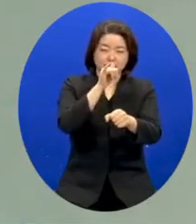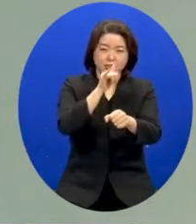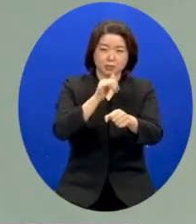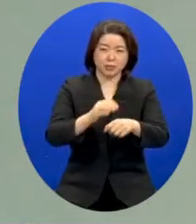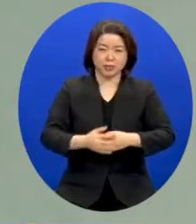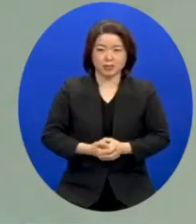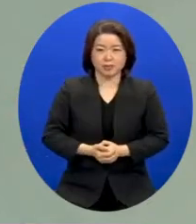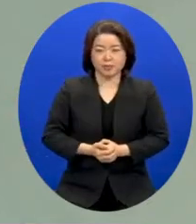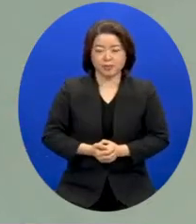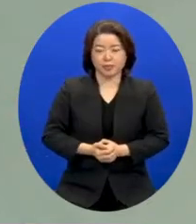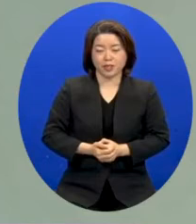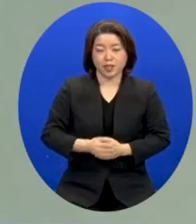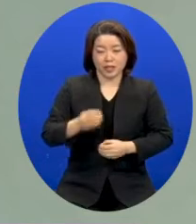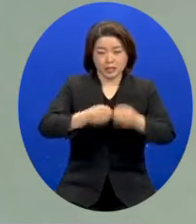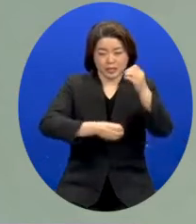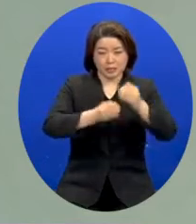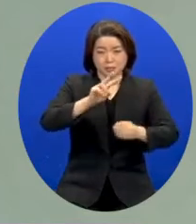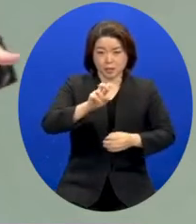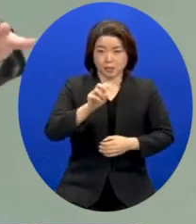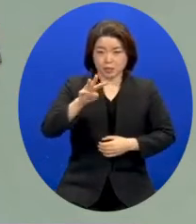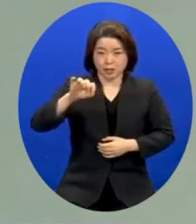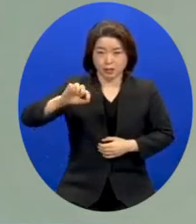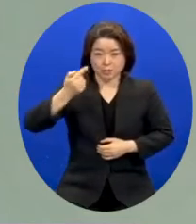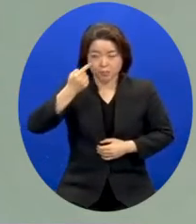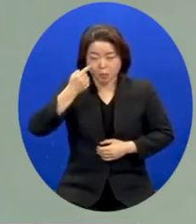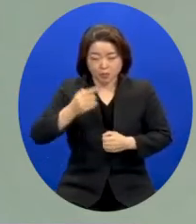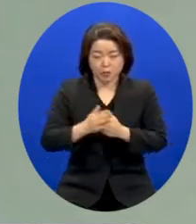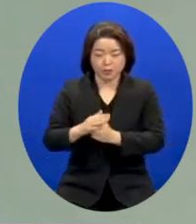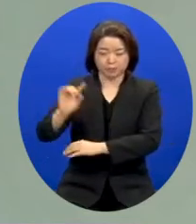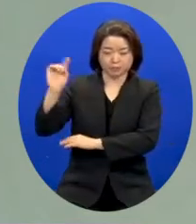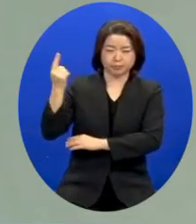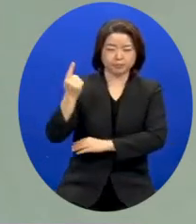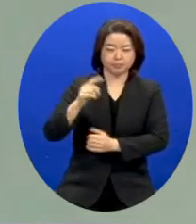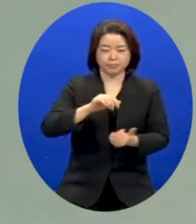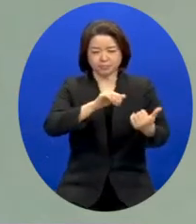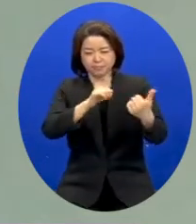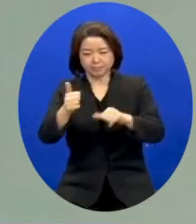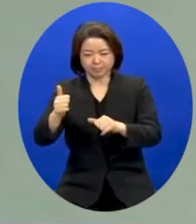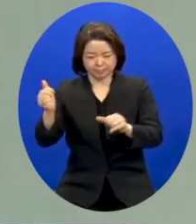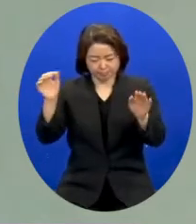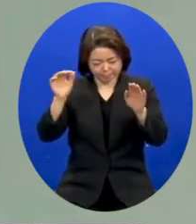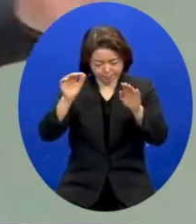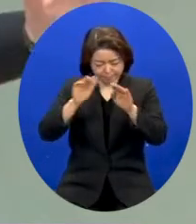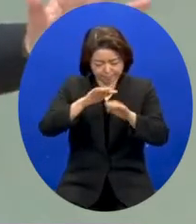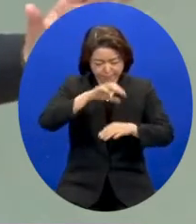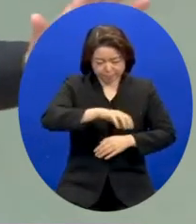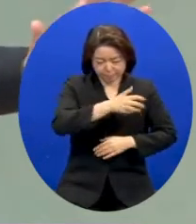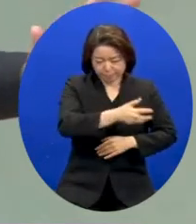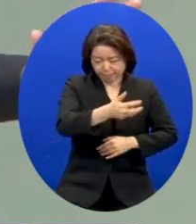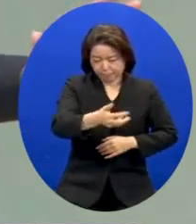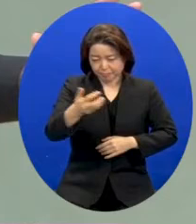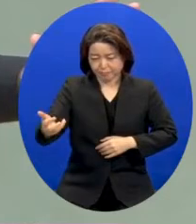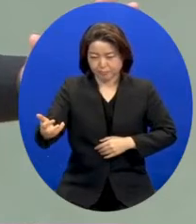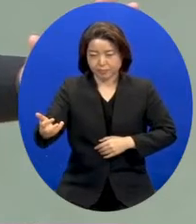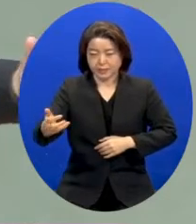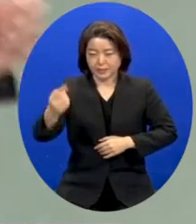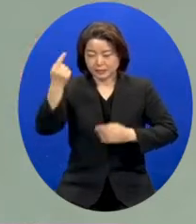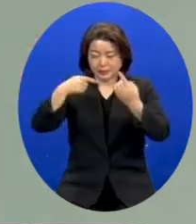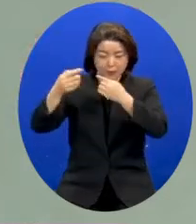보면 다윗이 내가 사망의 음침한 골짜기를 다닐지라도 해받을 것을 두려워하지 않는다고